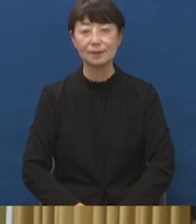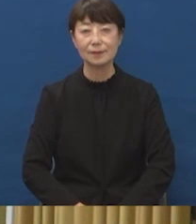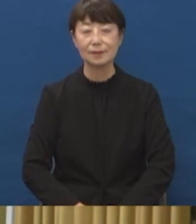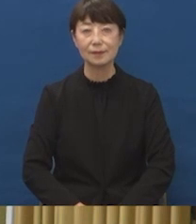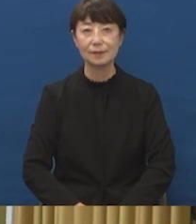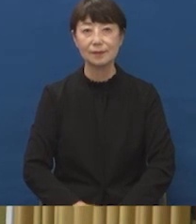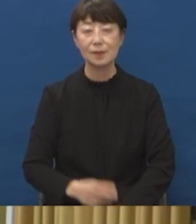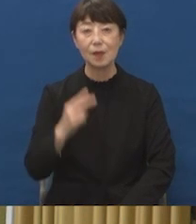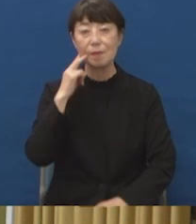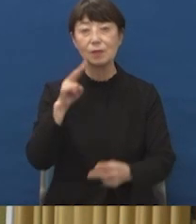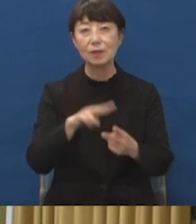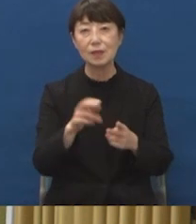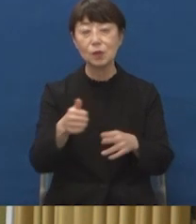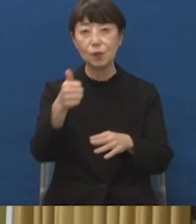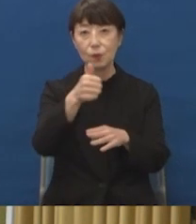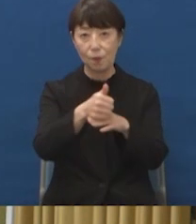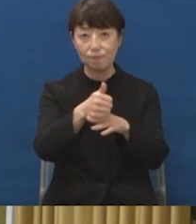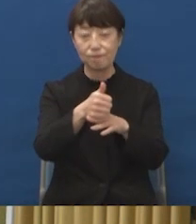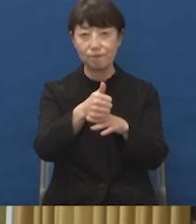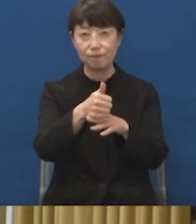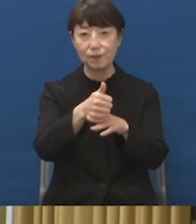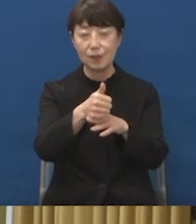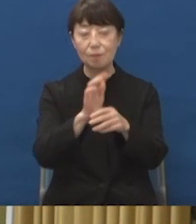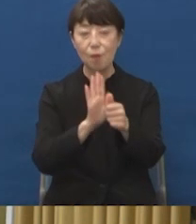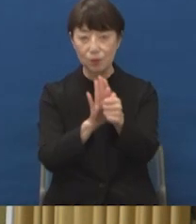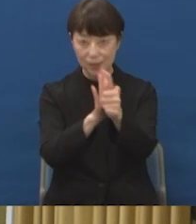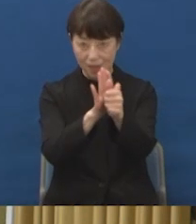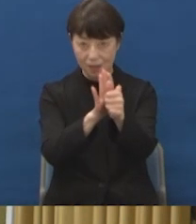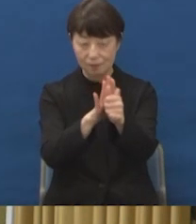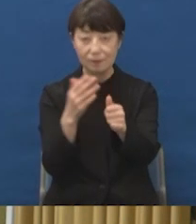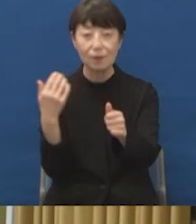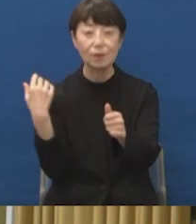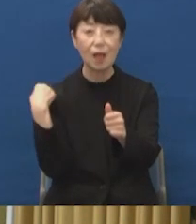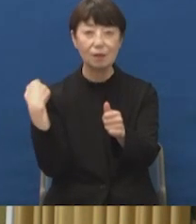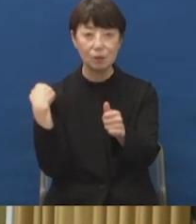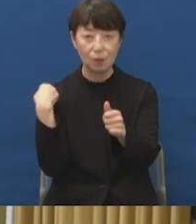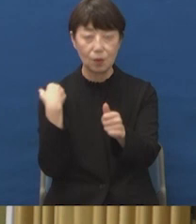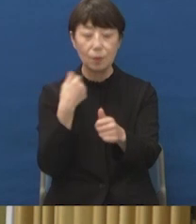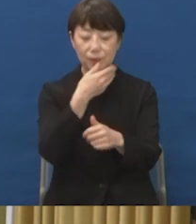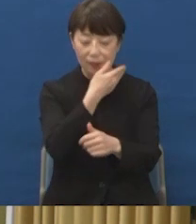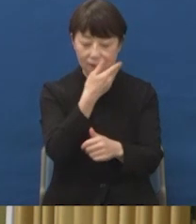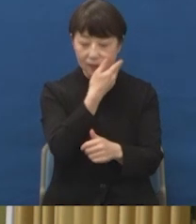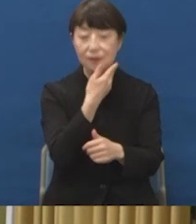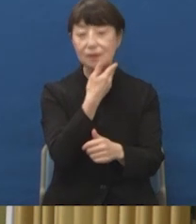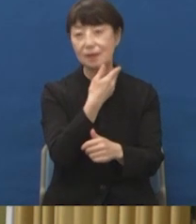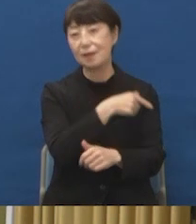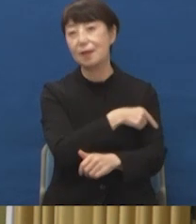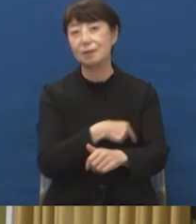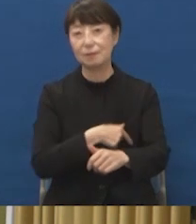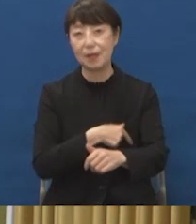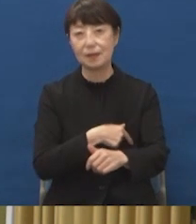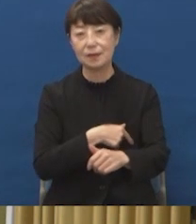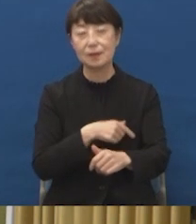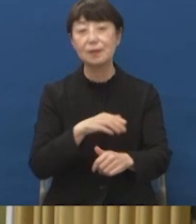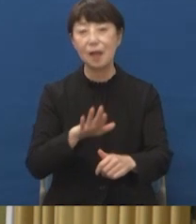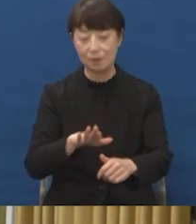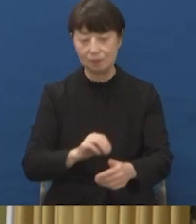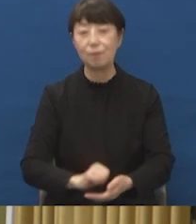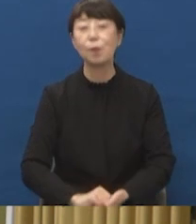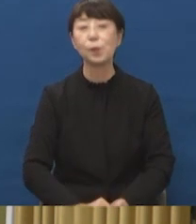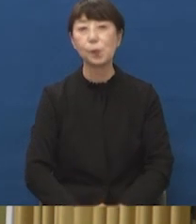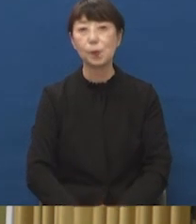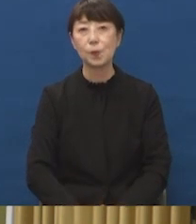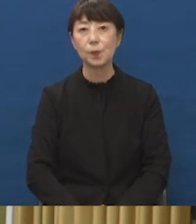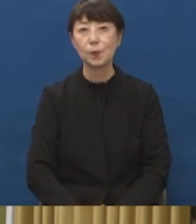松井市長の補佐役という大変重要な役割を担わせていただくこと